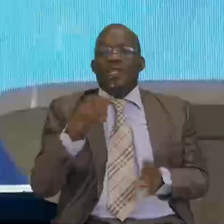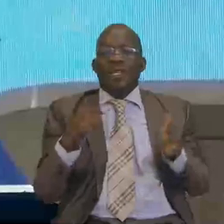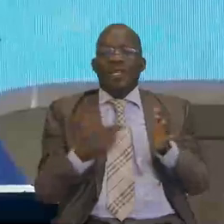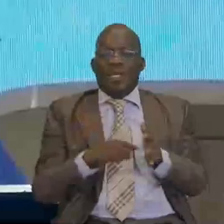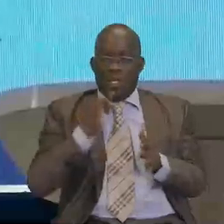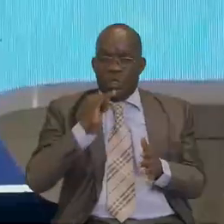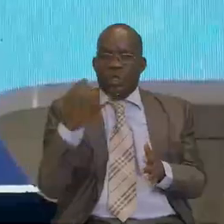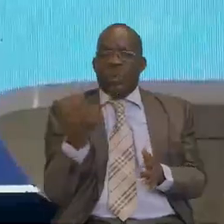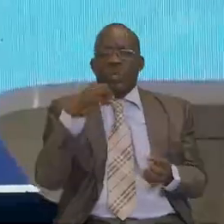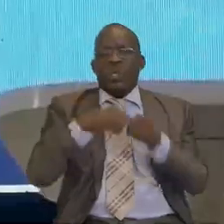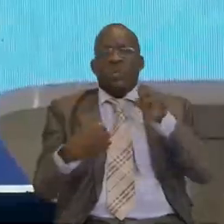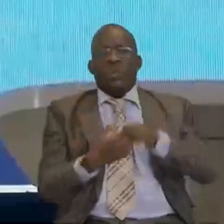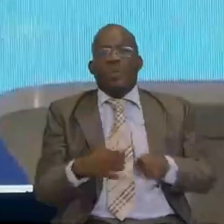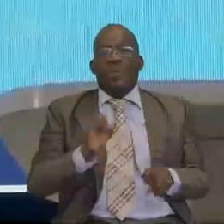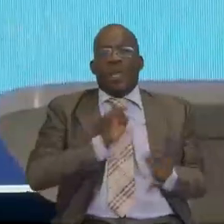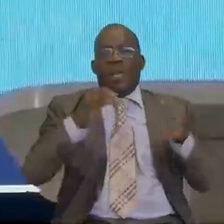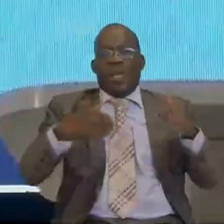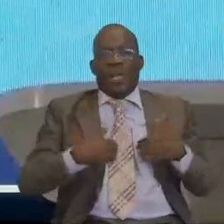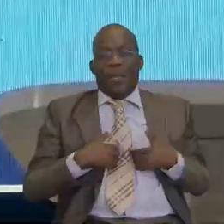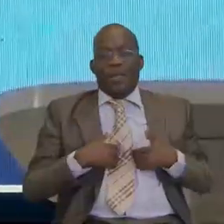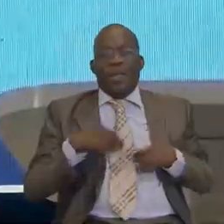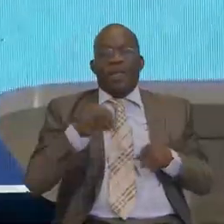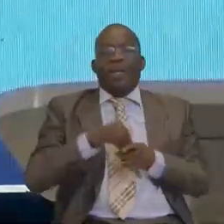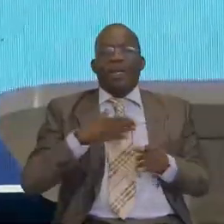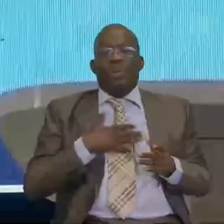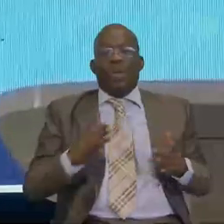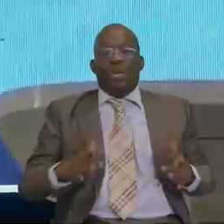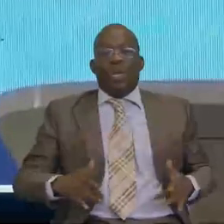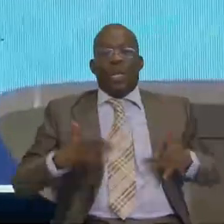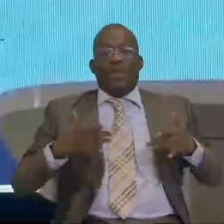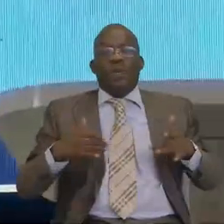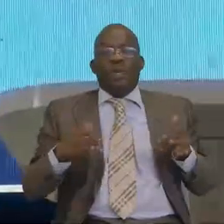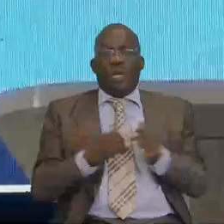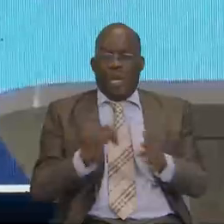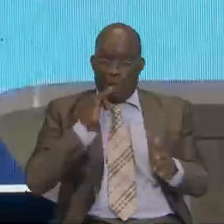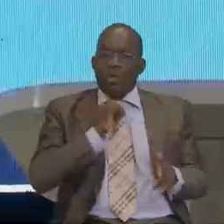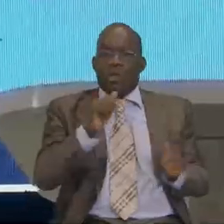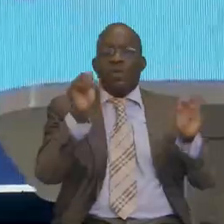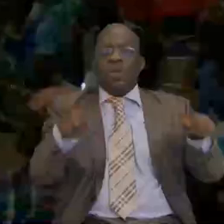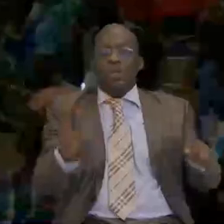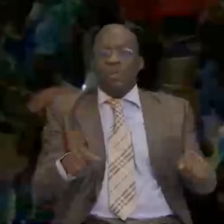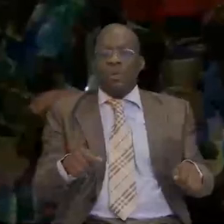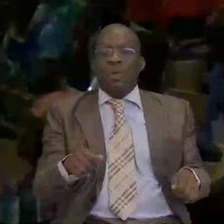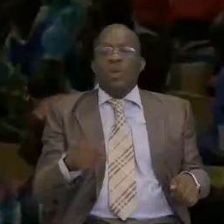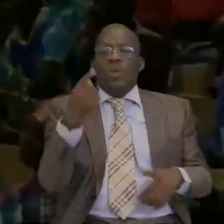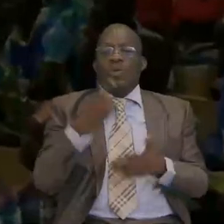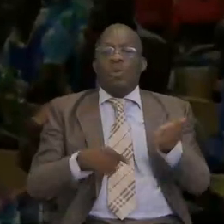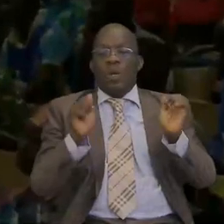le seul défi que j'ai ma vie. Oh, mais c'est impossible. Qu'est-ce que je peux faire? Non, tu feras quelque